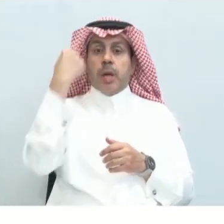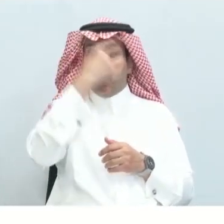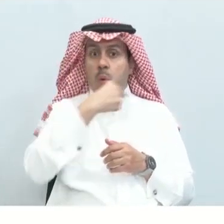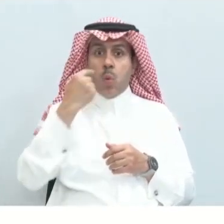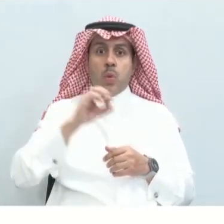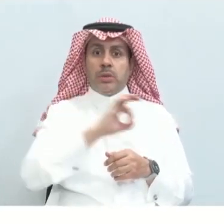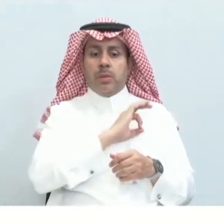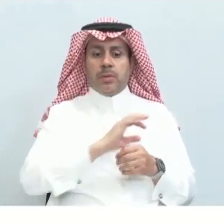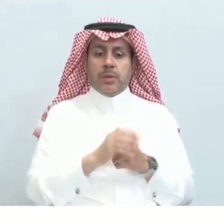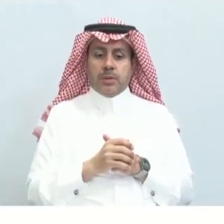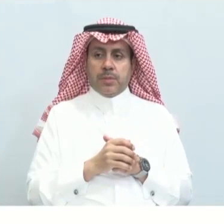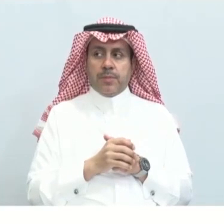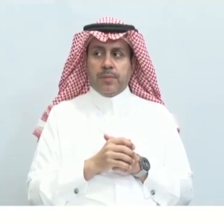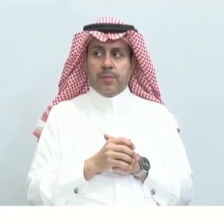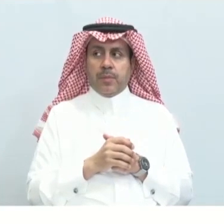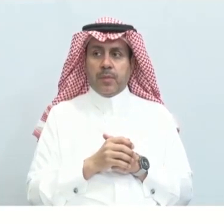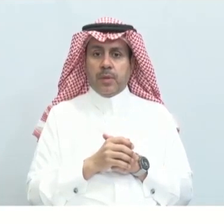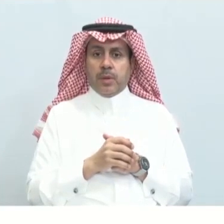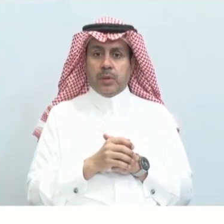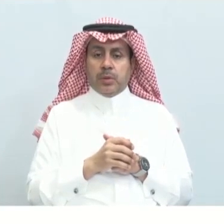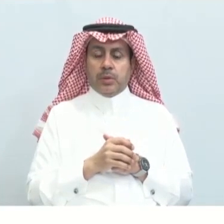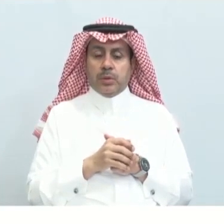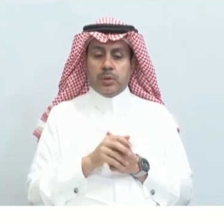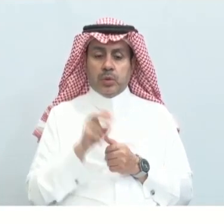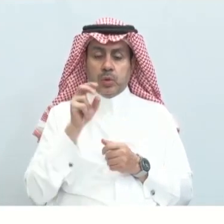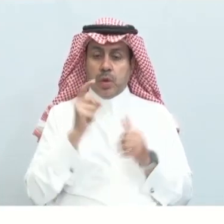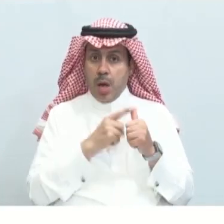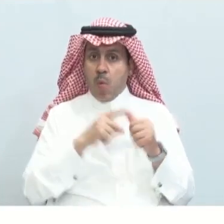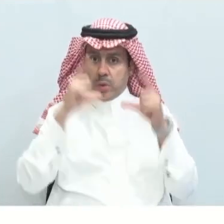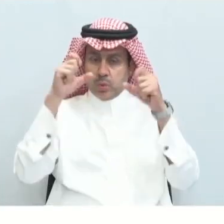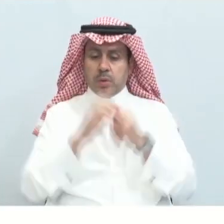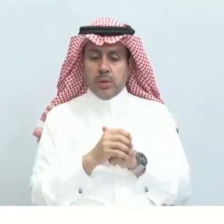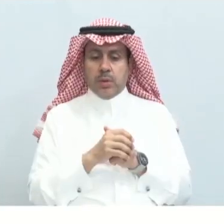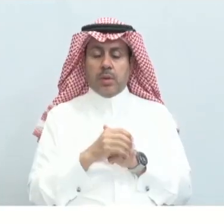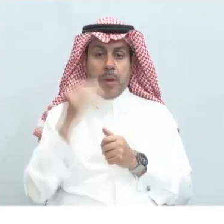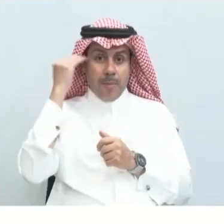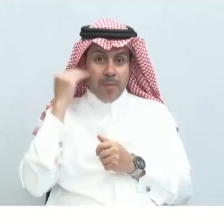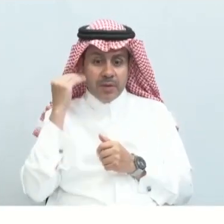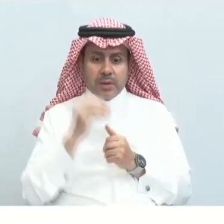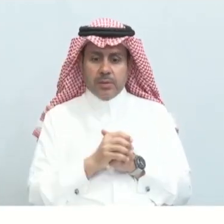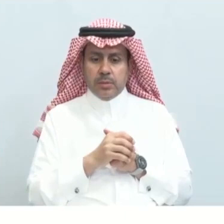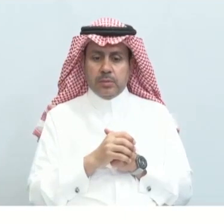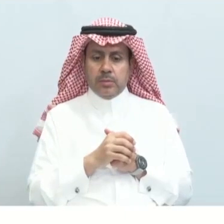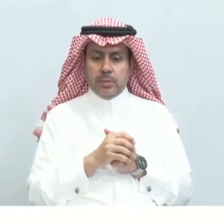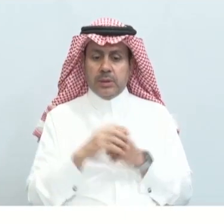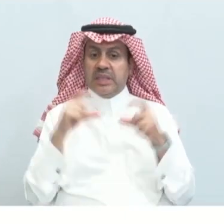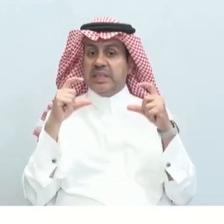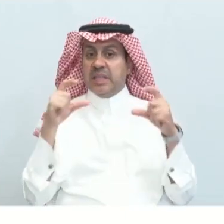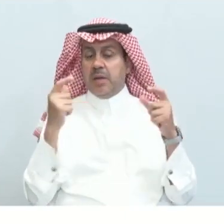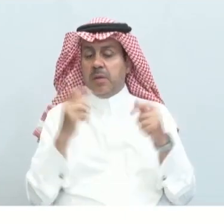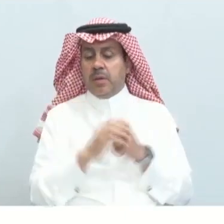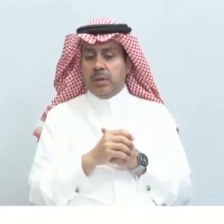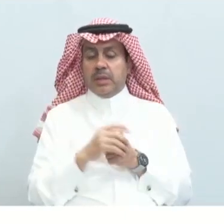المحبوبه عند الناس لاحظوا هذه الفتاه ما رايكم يدل على ماذا